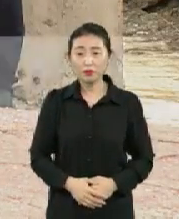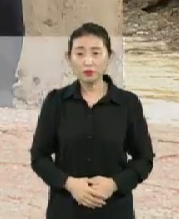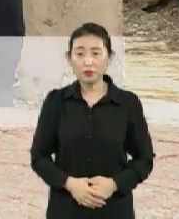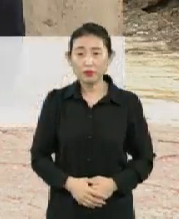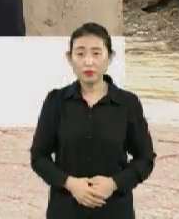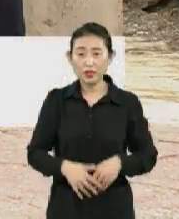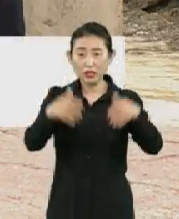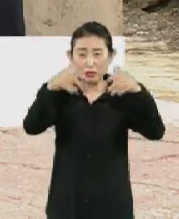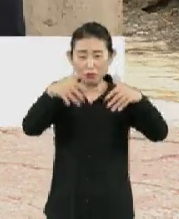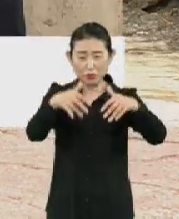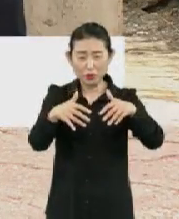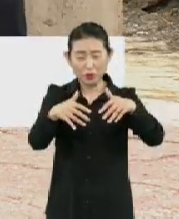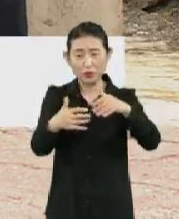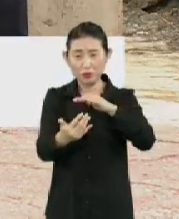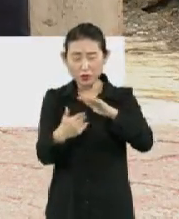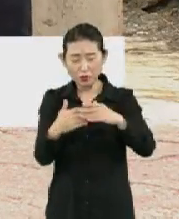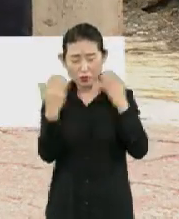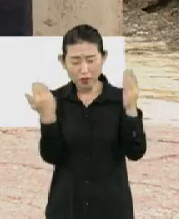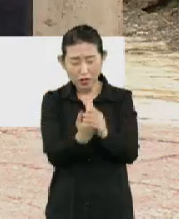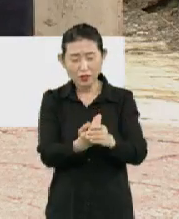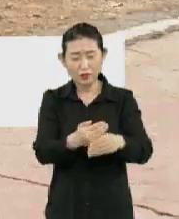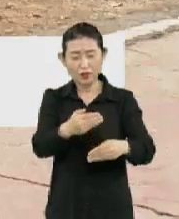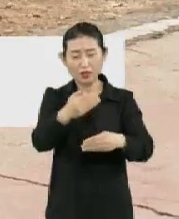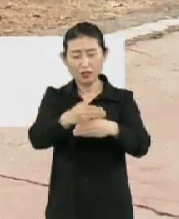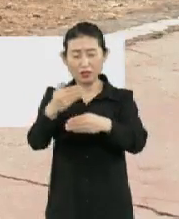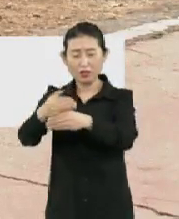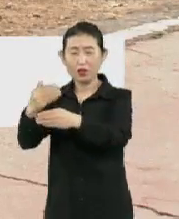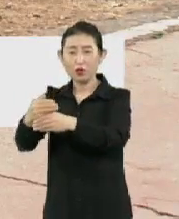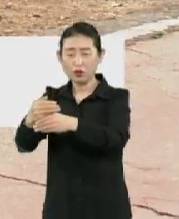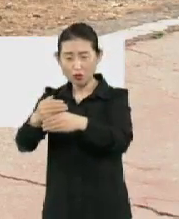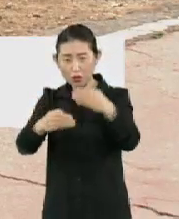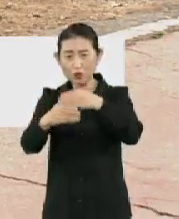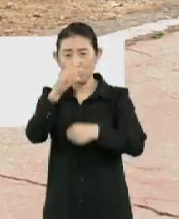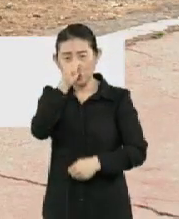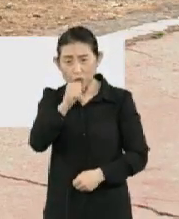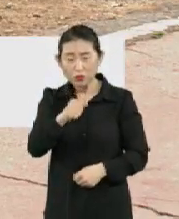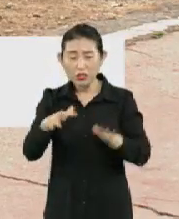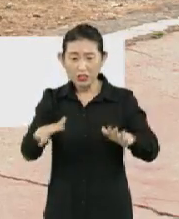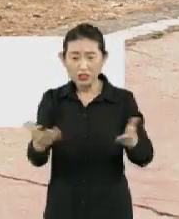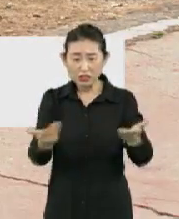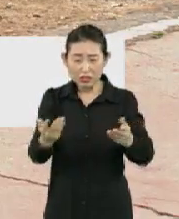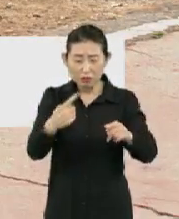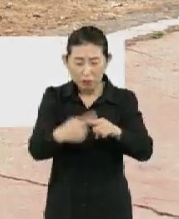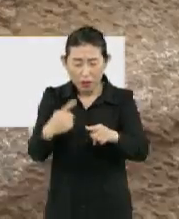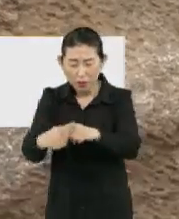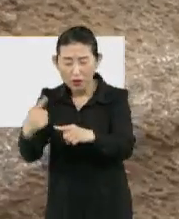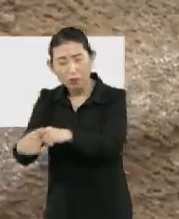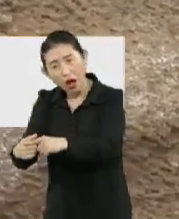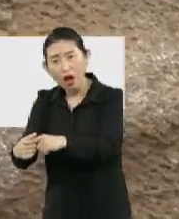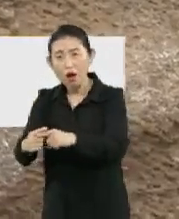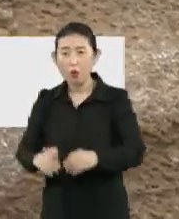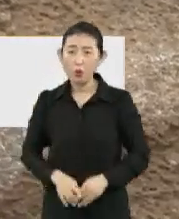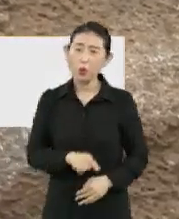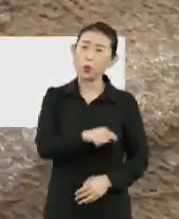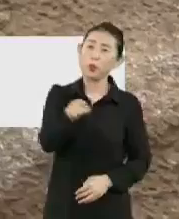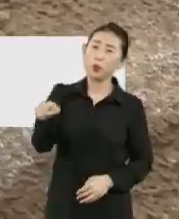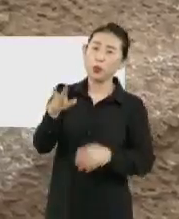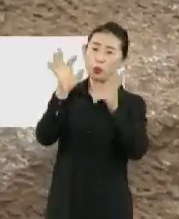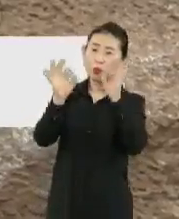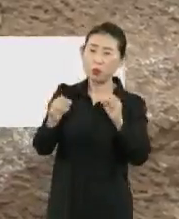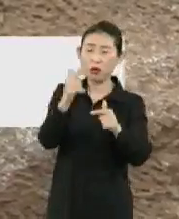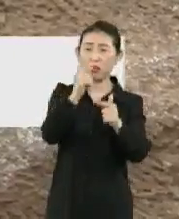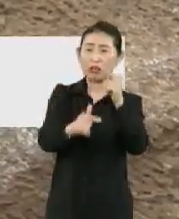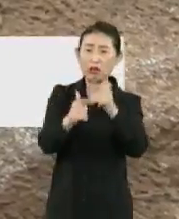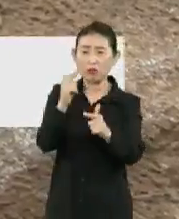전에 완벽하게 좀 마무리했으면 좋겠는데 중간중간에 아직 공사 마무리 안 된 것 같은데 저런데도 좀